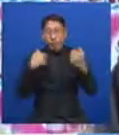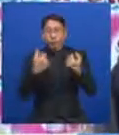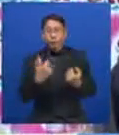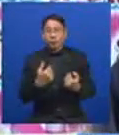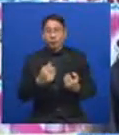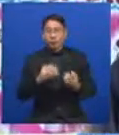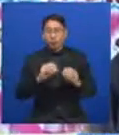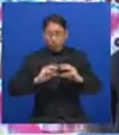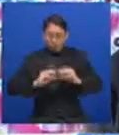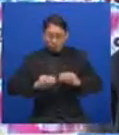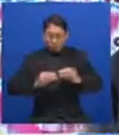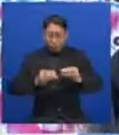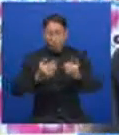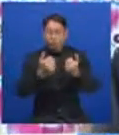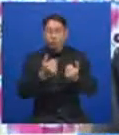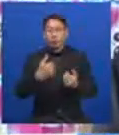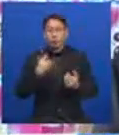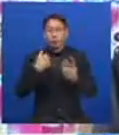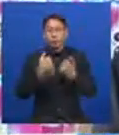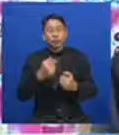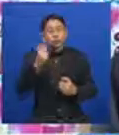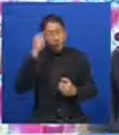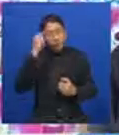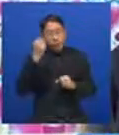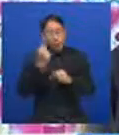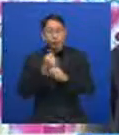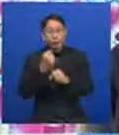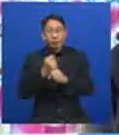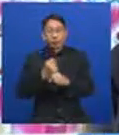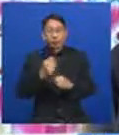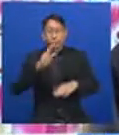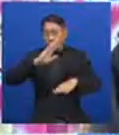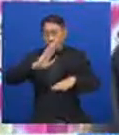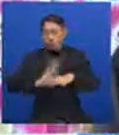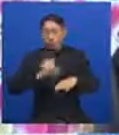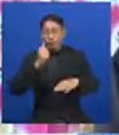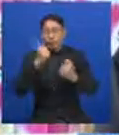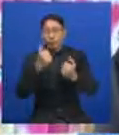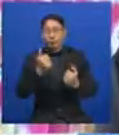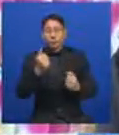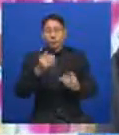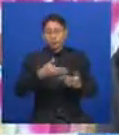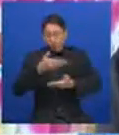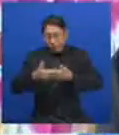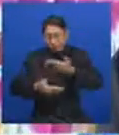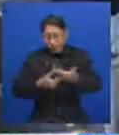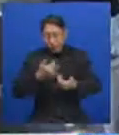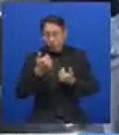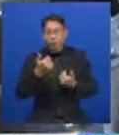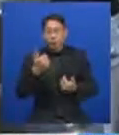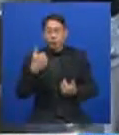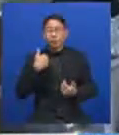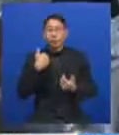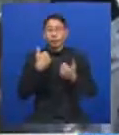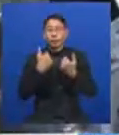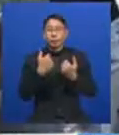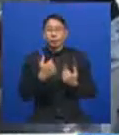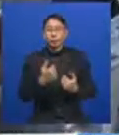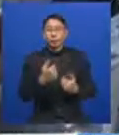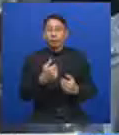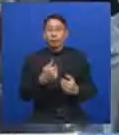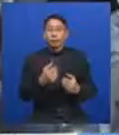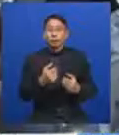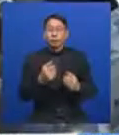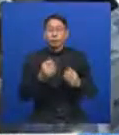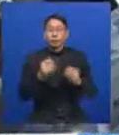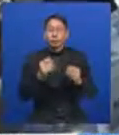ทองม้วนทองมณีเนี่ยจริงๆโดยพื้นฐานเขามีศักยภาพนะมีการจำหน่ายมีที่จ